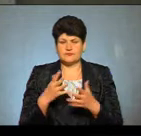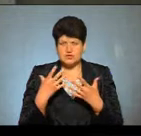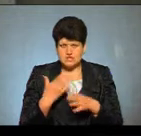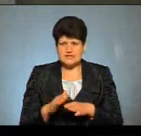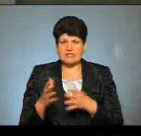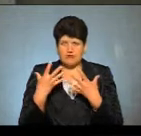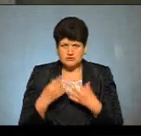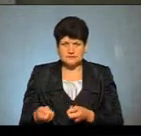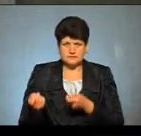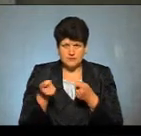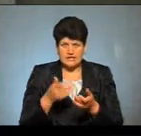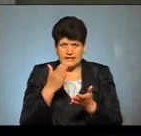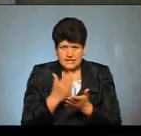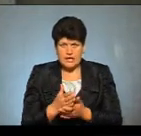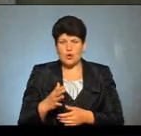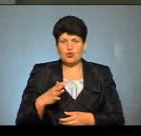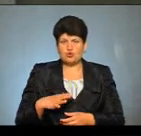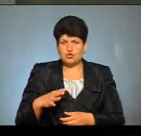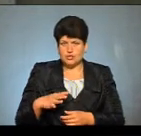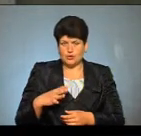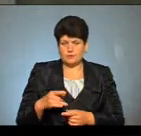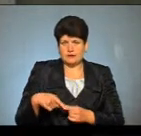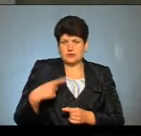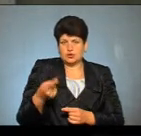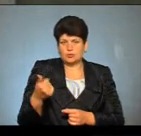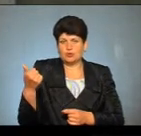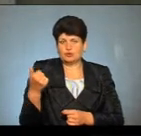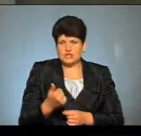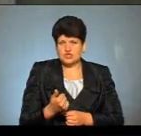прийшла, вже є. І очікуємо на наступному тижні